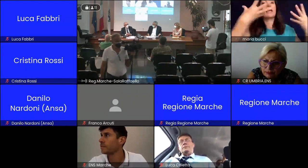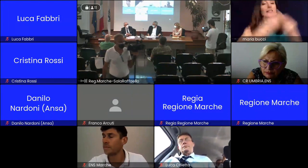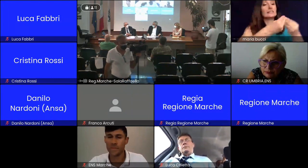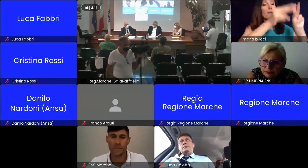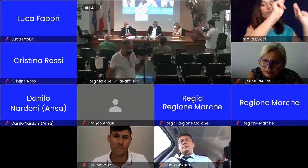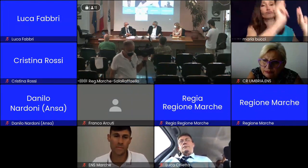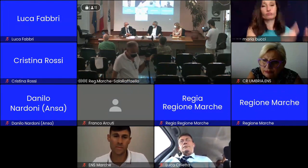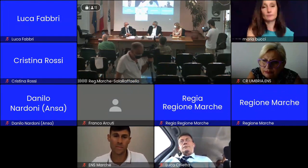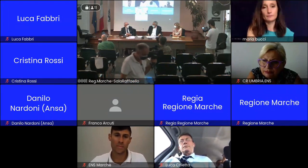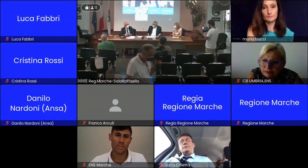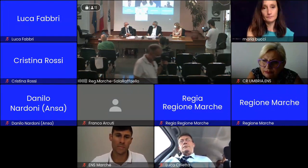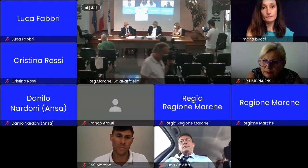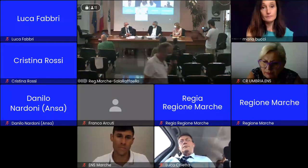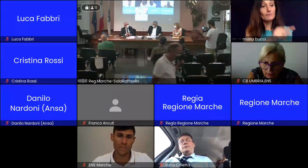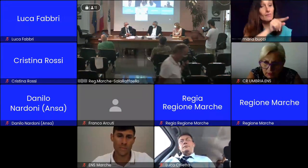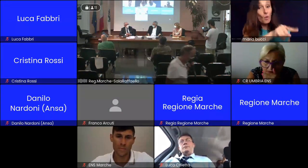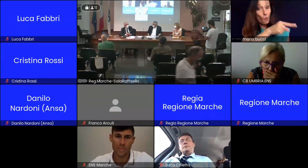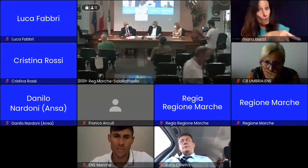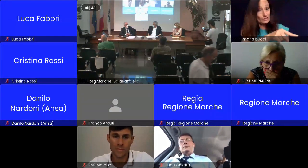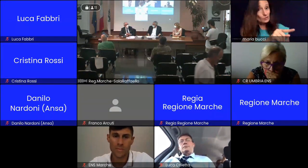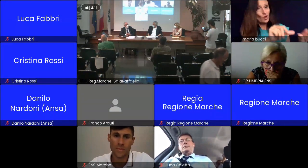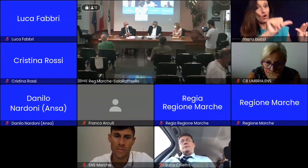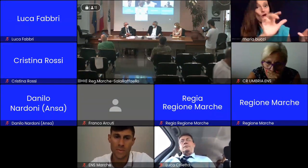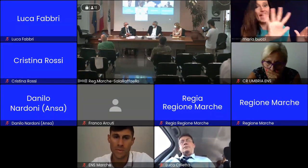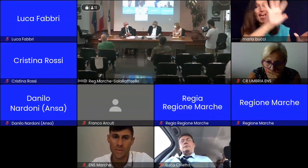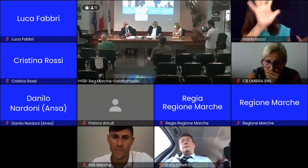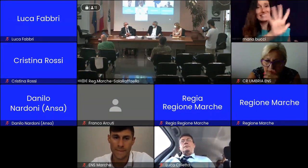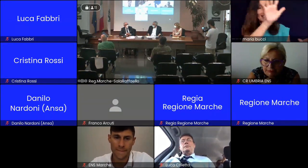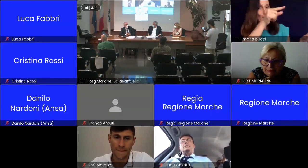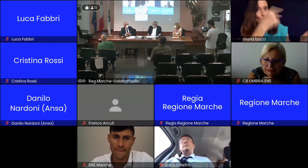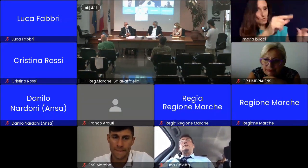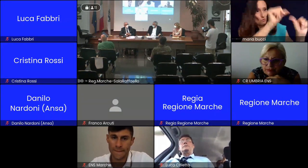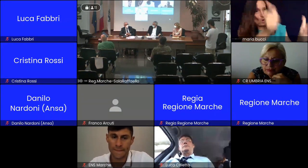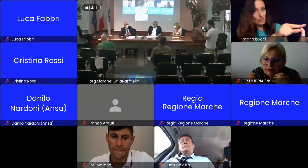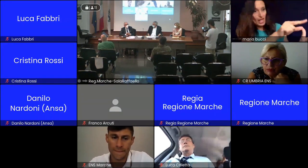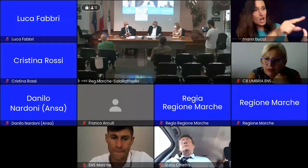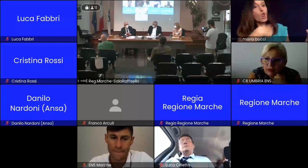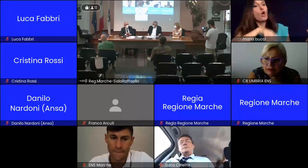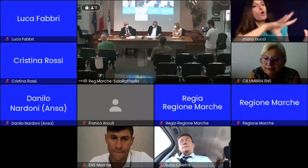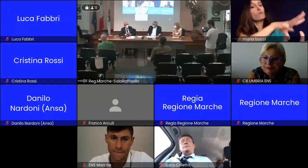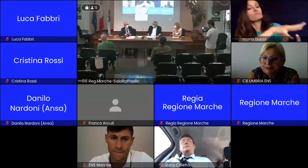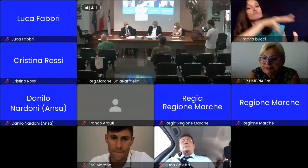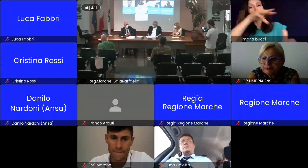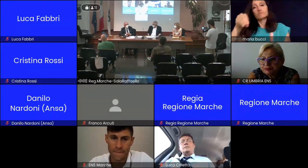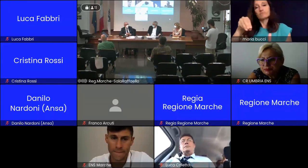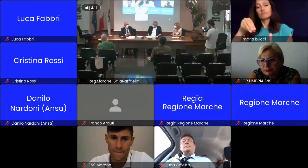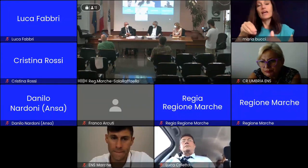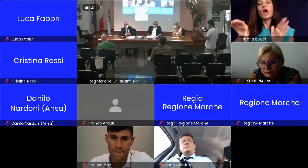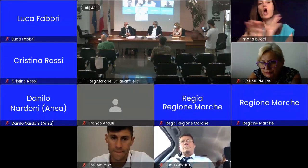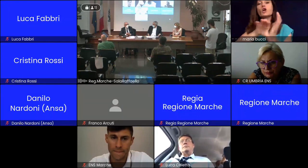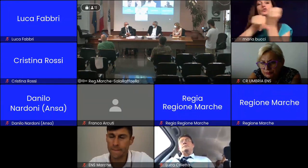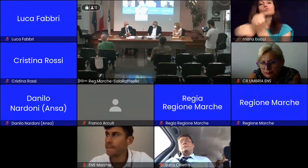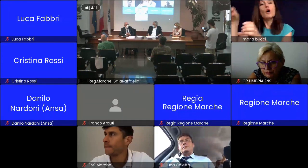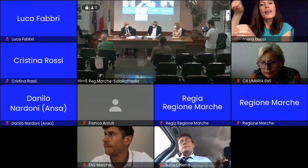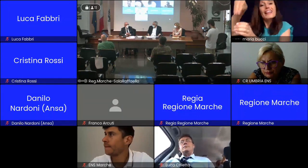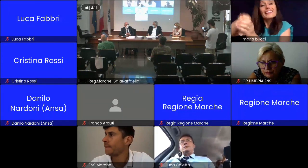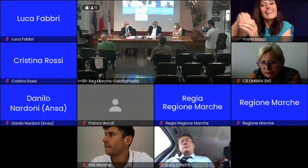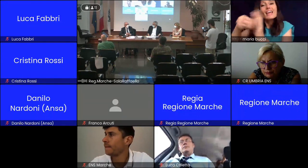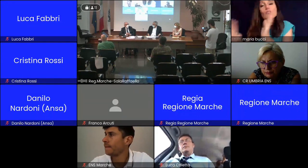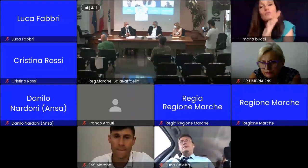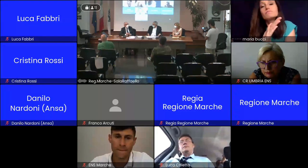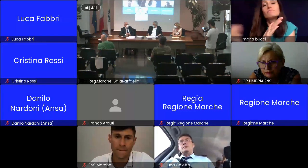di sussidiarietà che abbiamo inserito in Costituzione, no, nel 2001. Mi piace quindi dire che questo è il frutto di